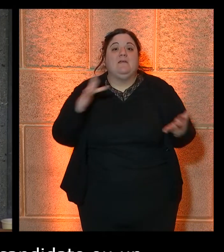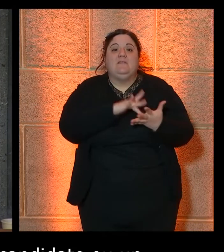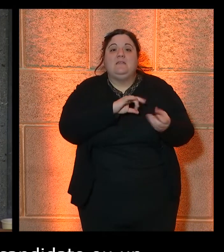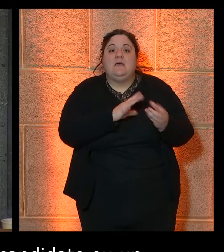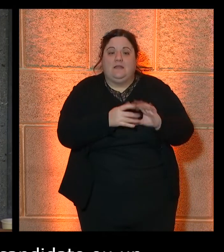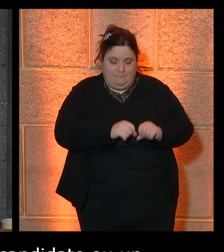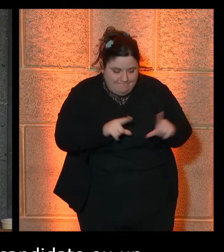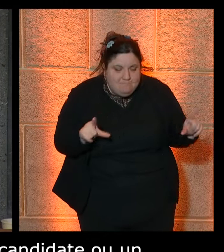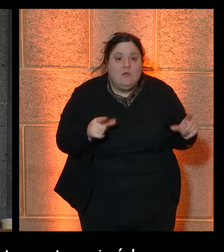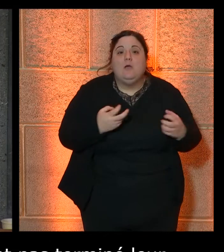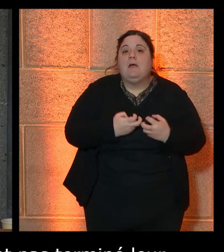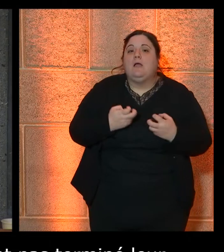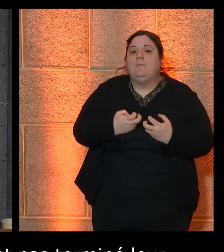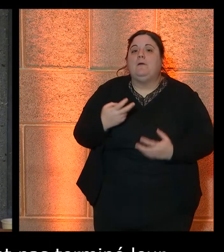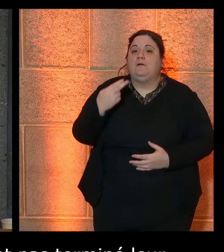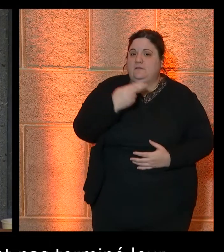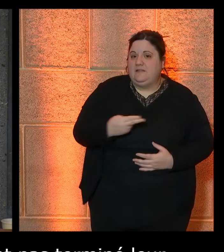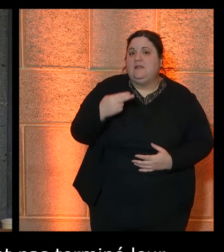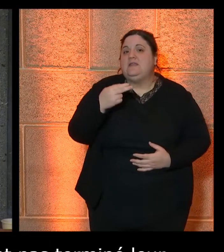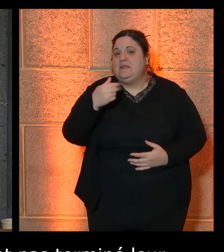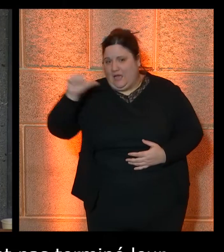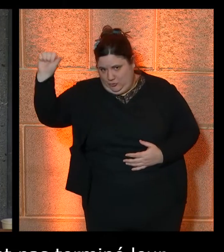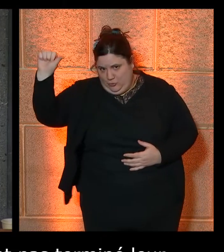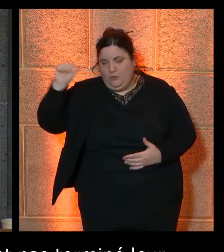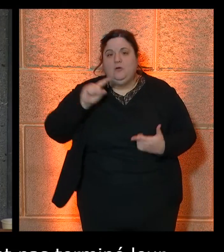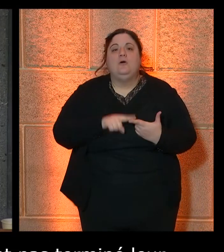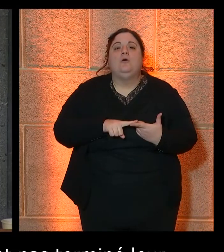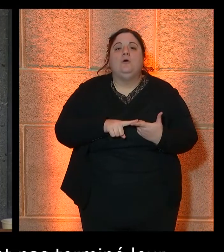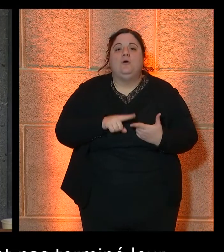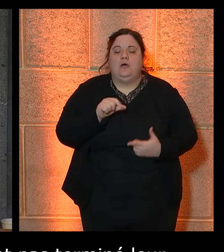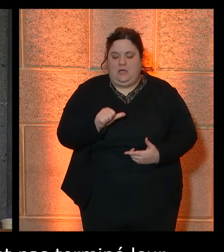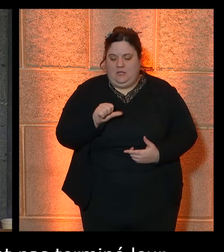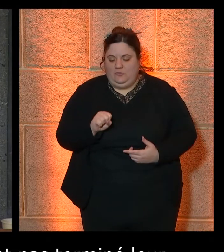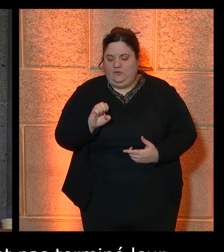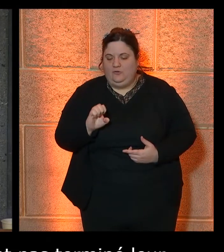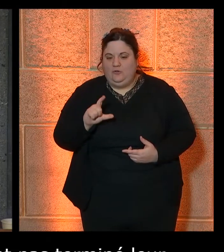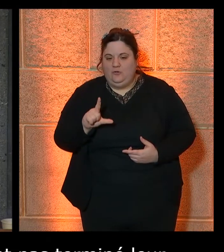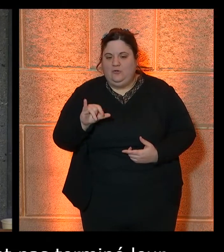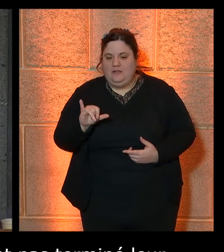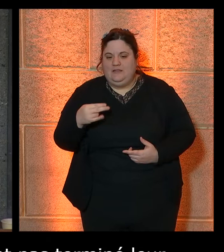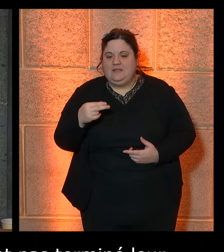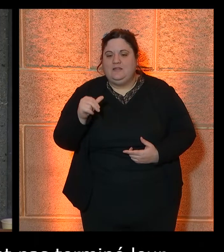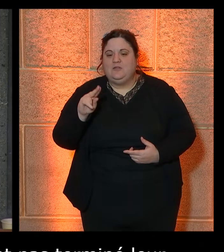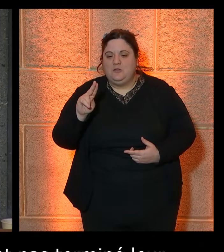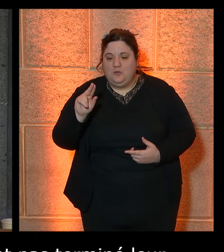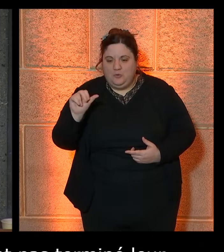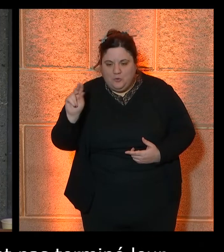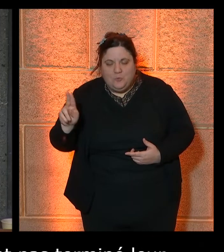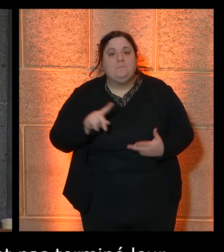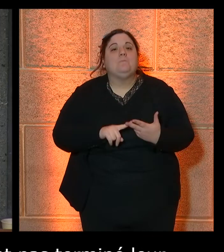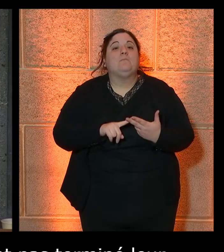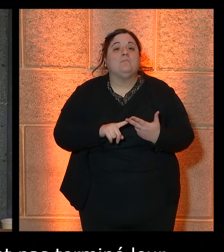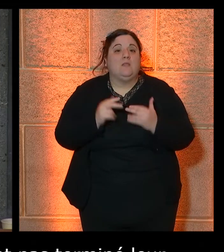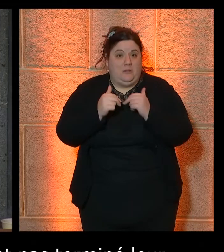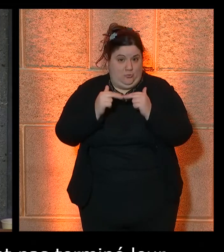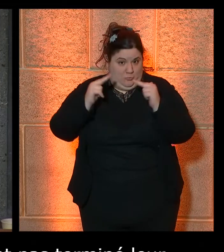de François Asselineau, de Marie Co, de Nicolas Dupont-Aignan,